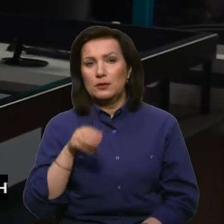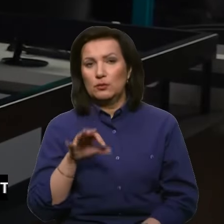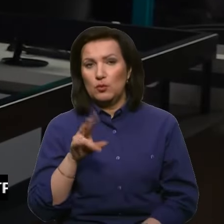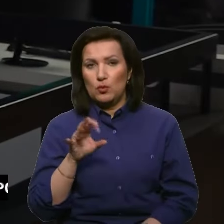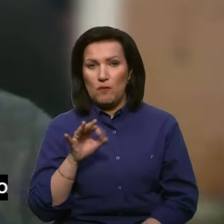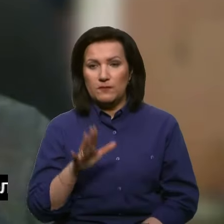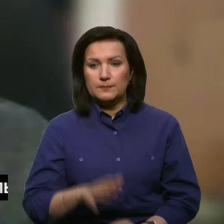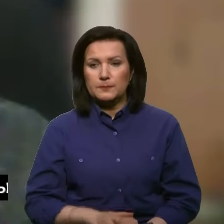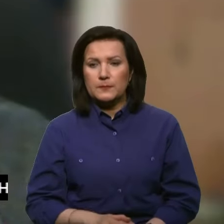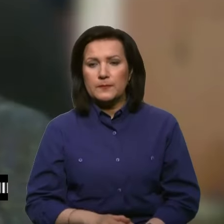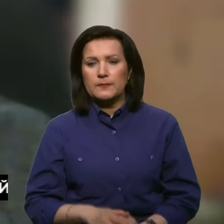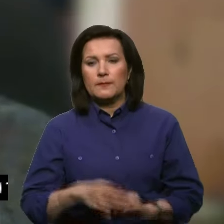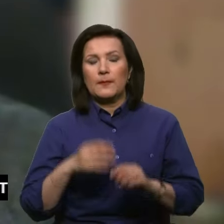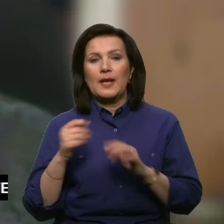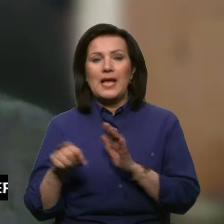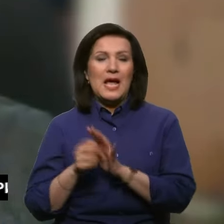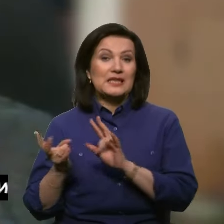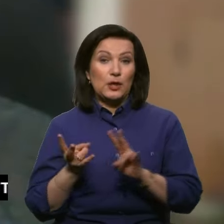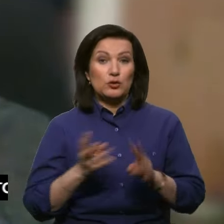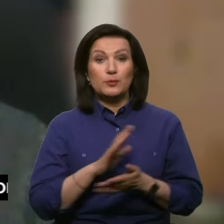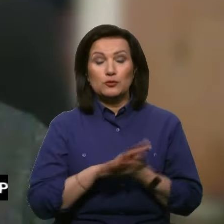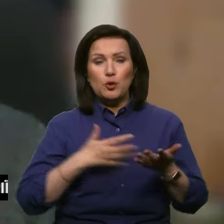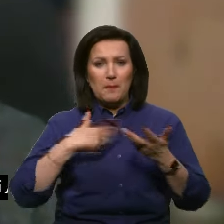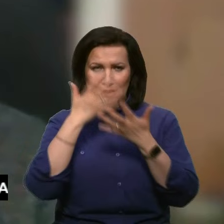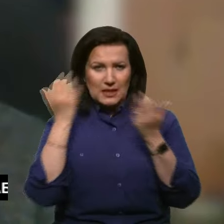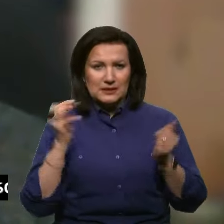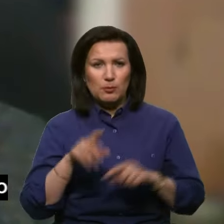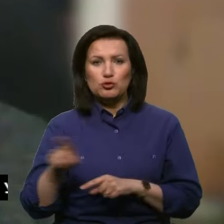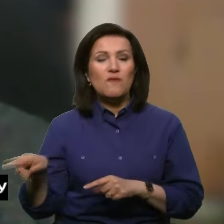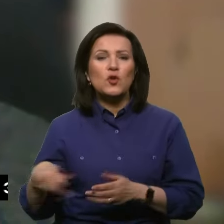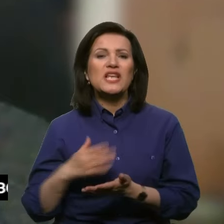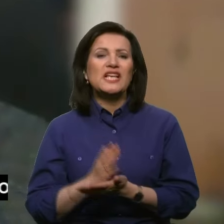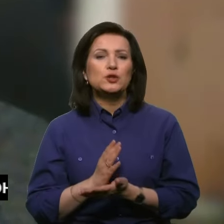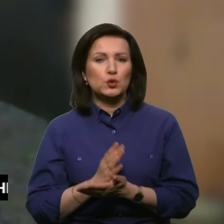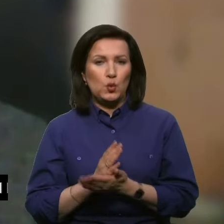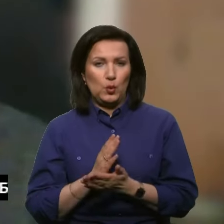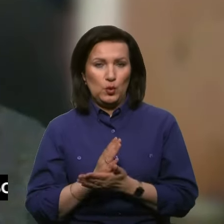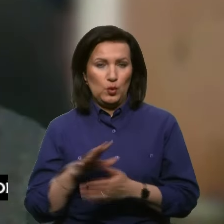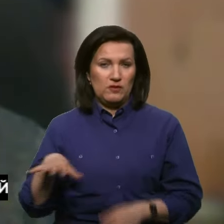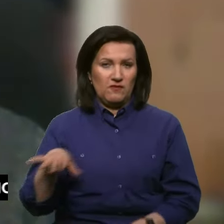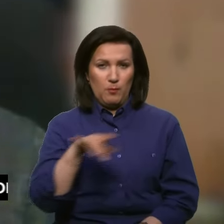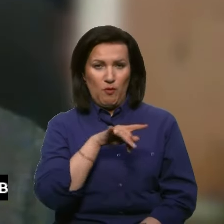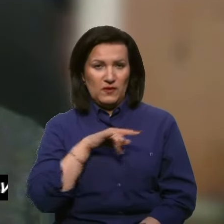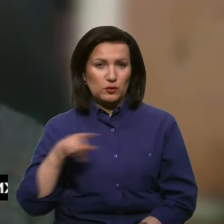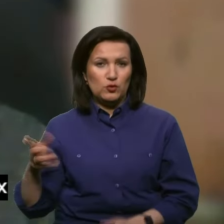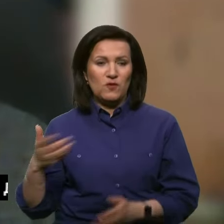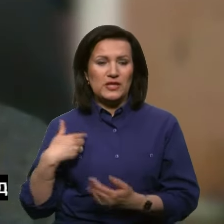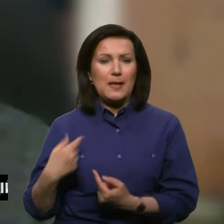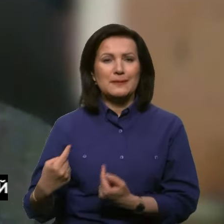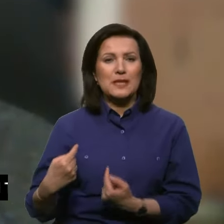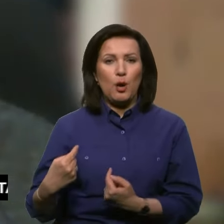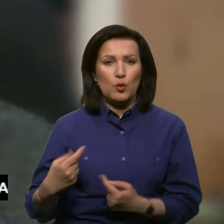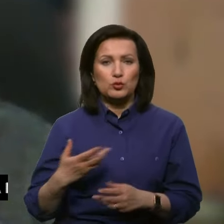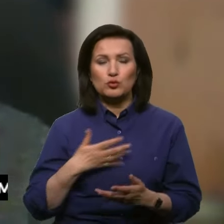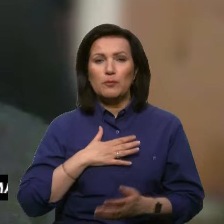Костянтин Криволап. Тероризм подовжується, щоб ми не забували, що вони існують. в повітряному просторі, що вони нам там загрожують,